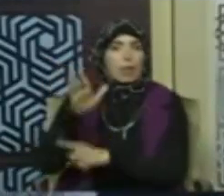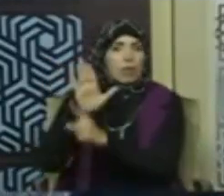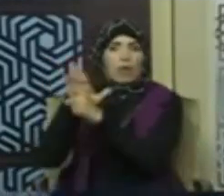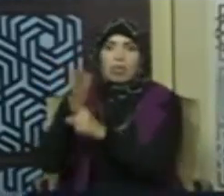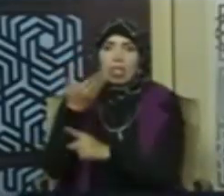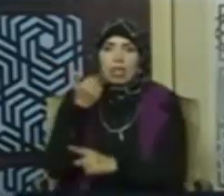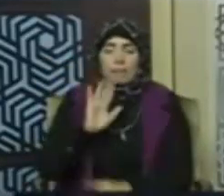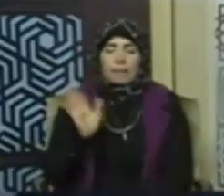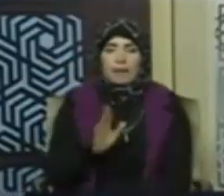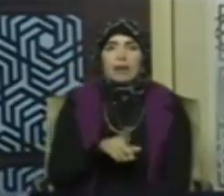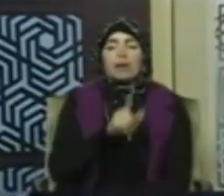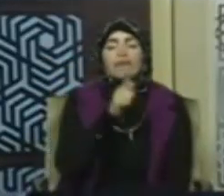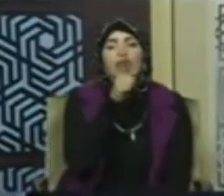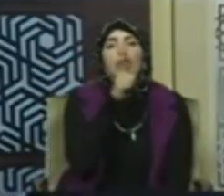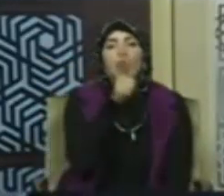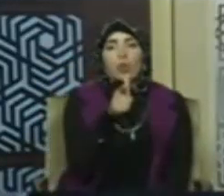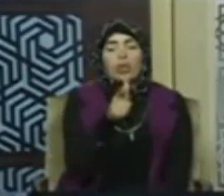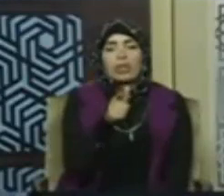الكرام قليل.